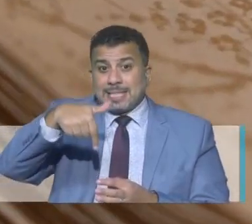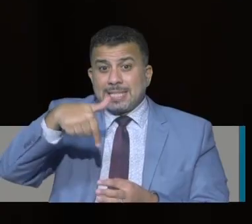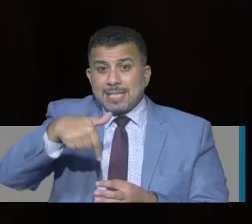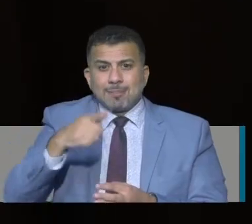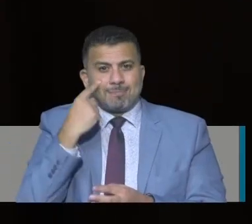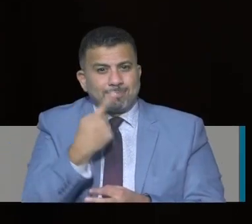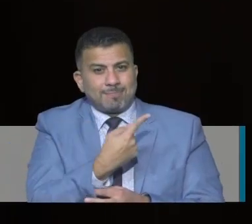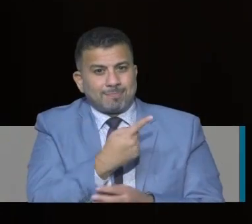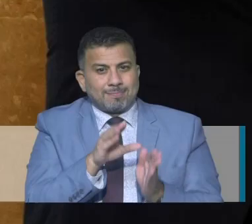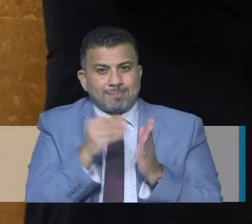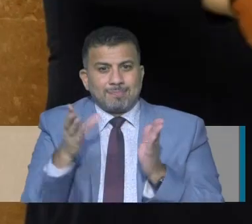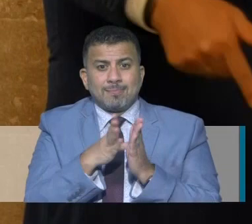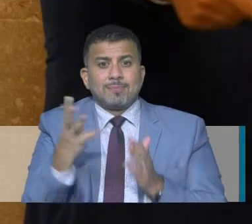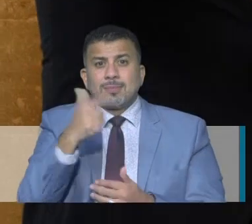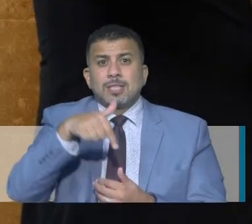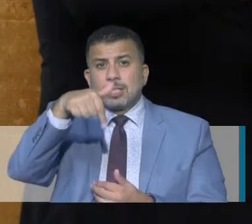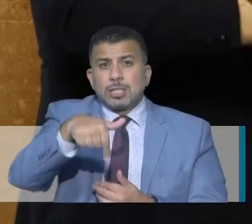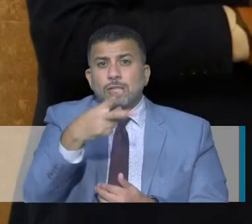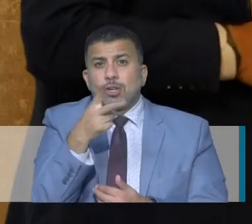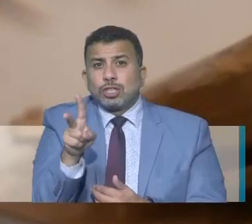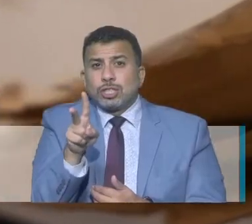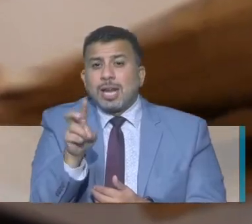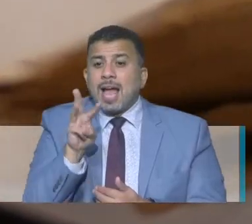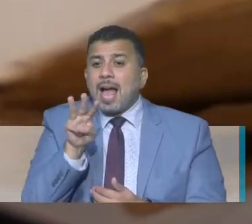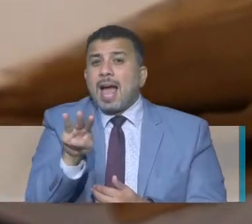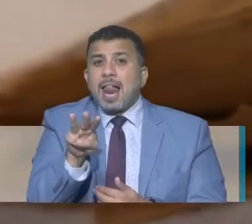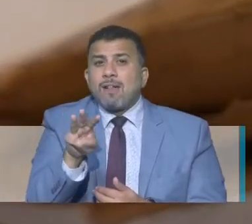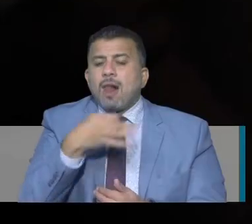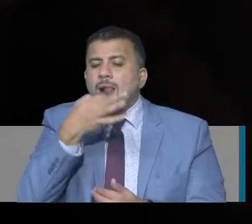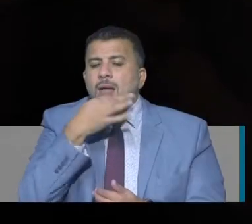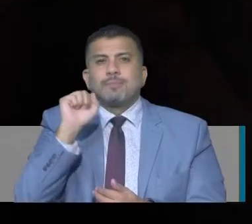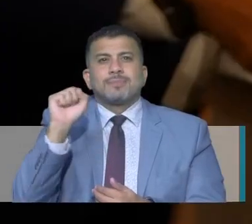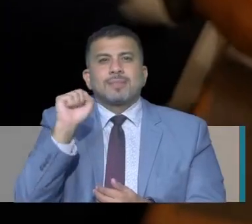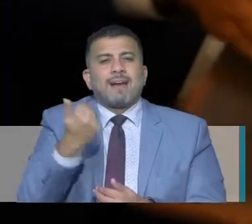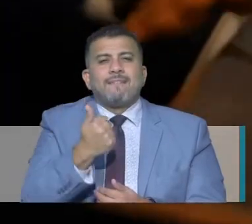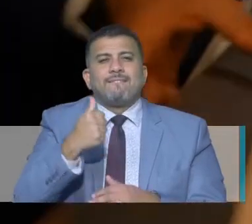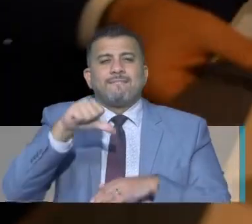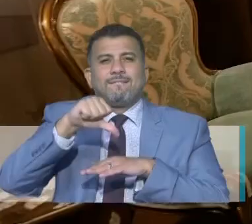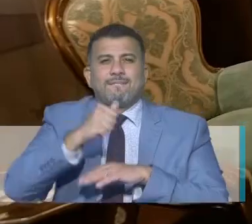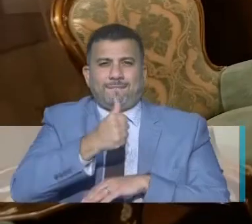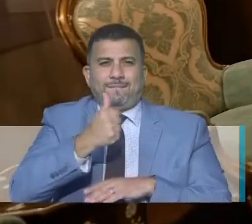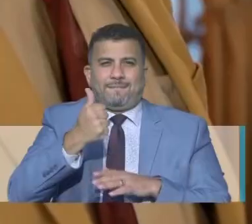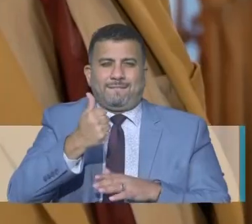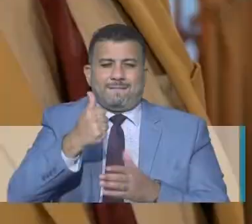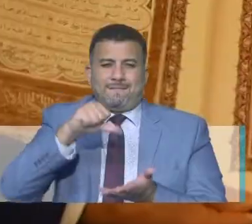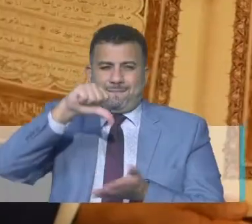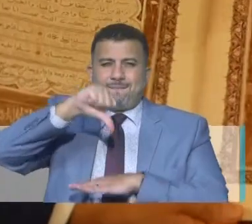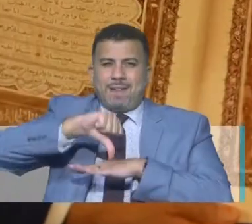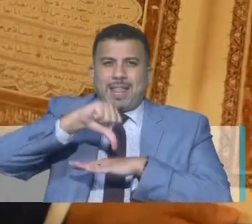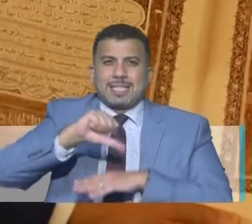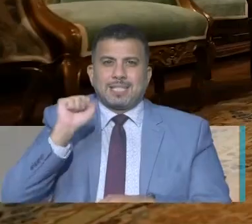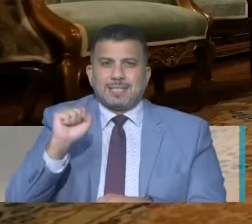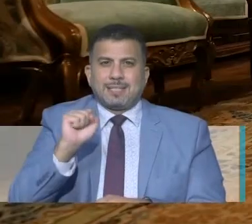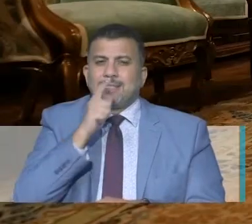يتالف من 26 ال بيت شعري باللغه الفارسيه بالاضافه الى نسخه نادره من